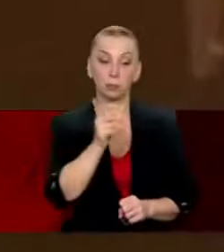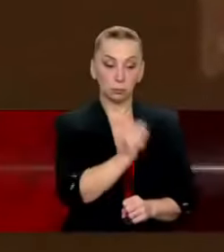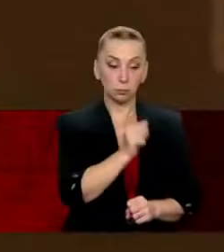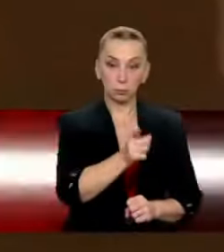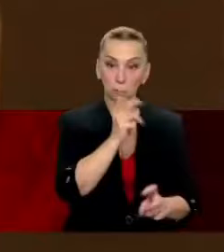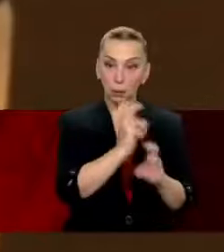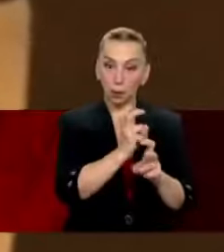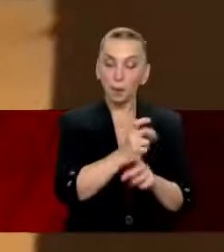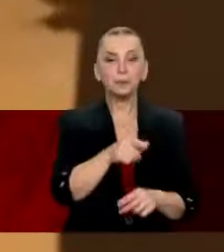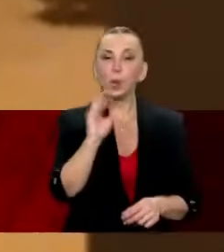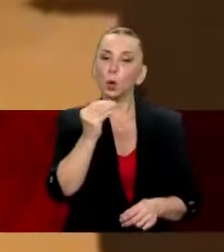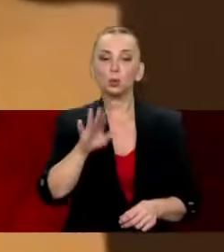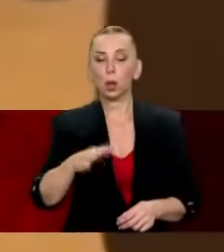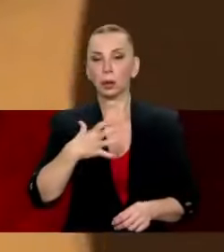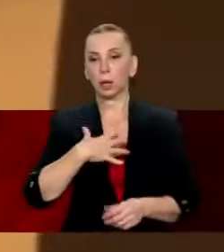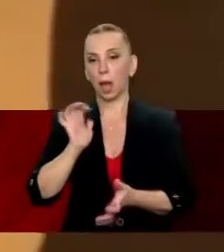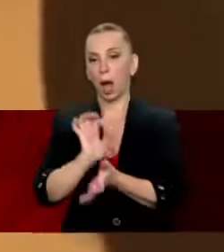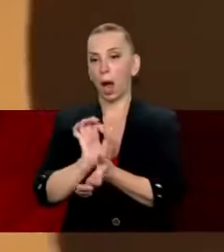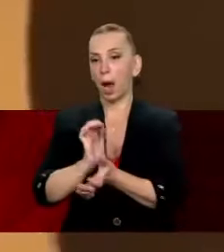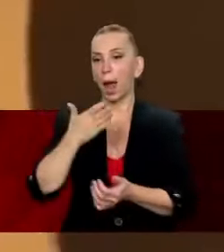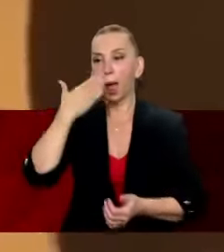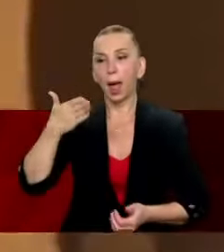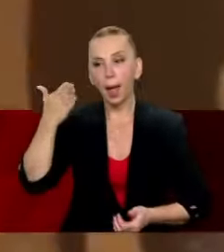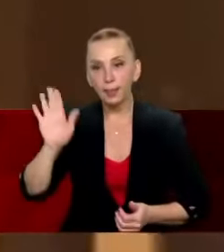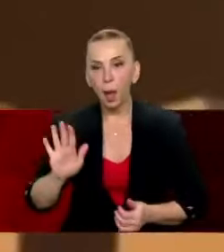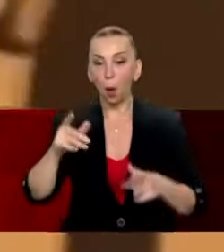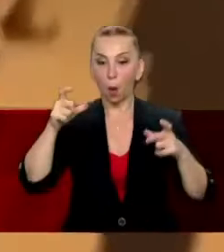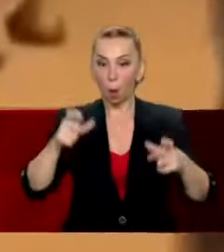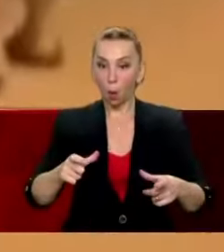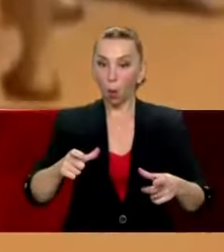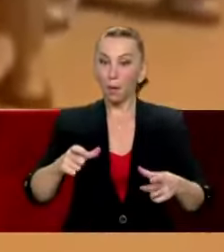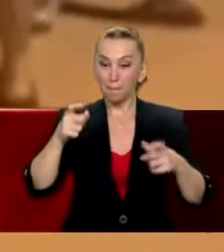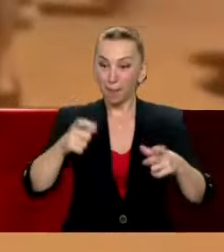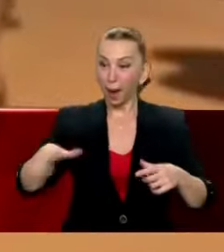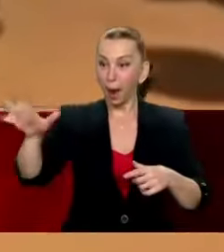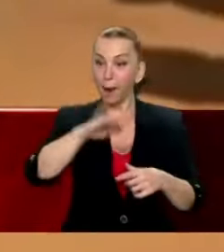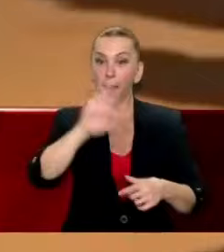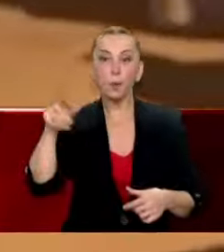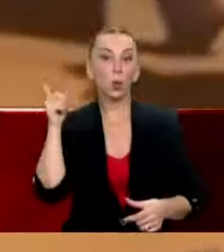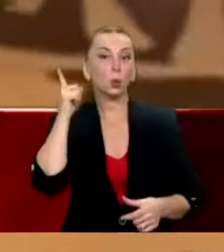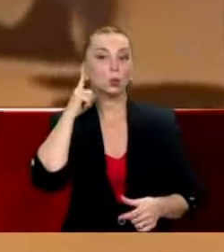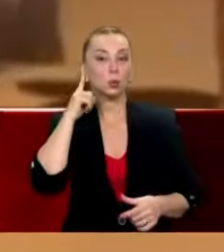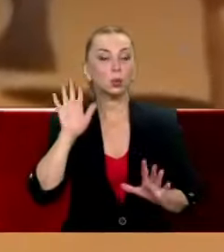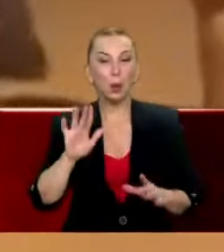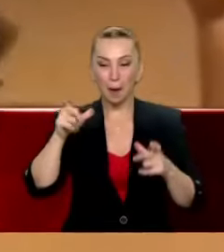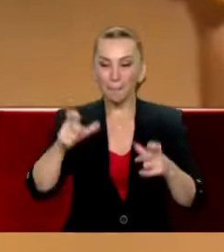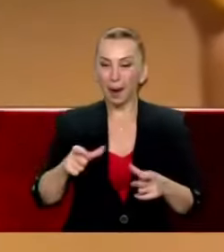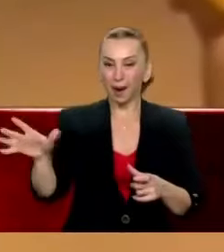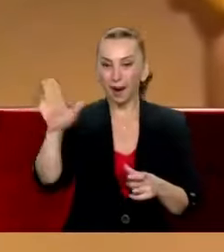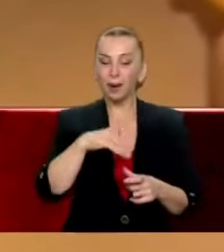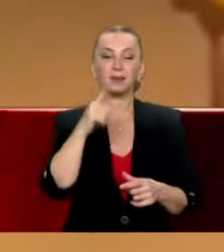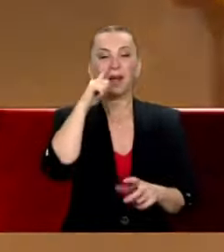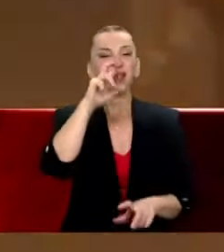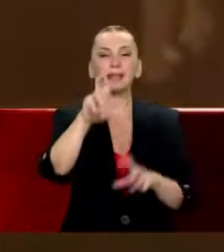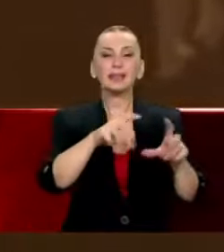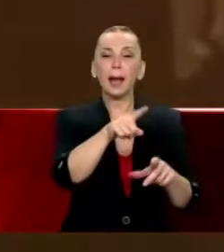Çocuk olan biteni ailesine anlattı. Olay kısa sürede mahallede duyuldu. Tacizciyi sokakta gören mahalleli linç girişiminde